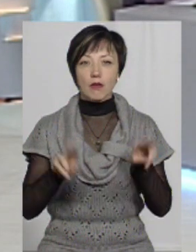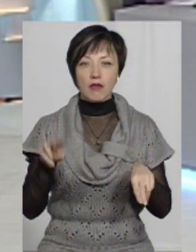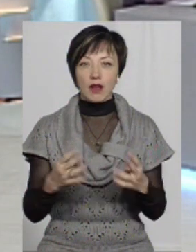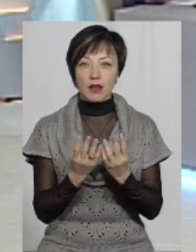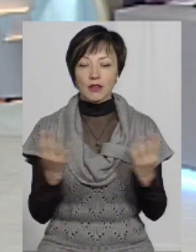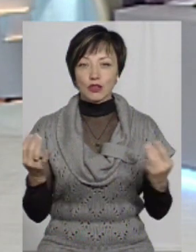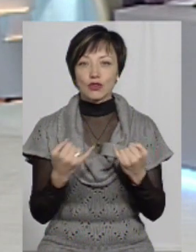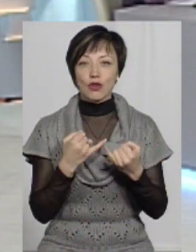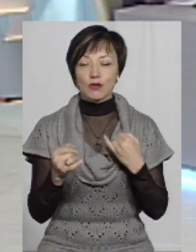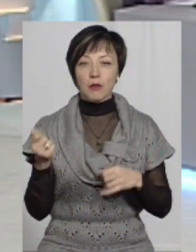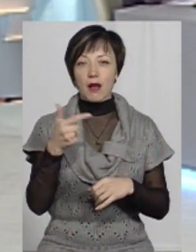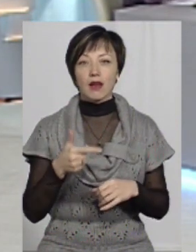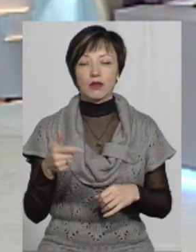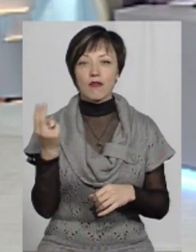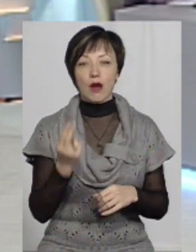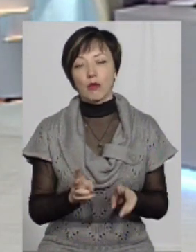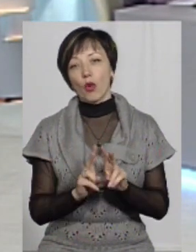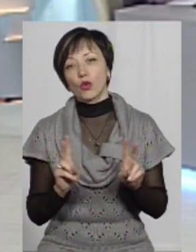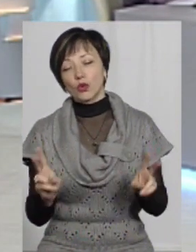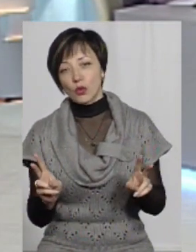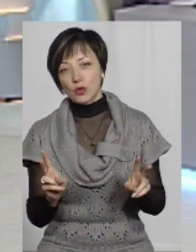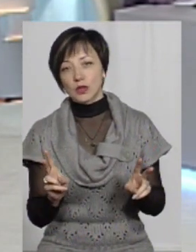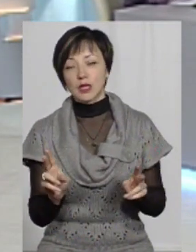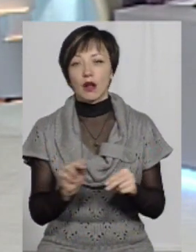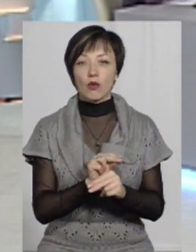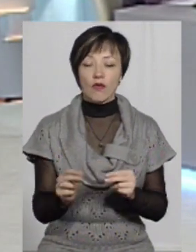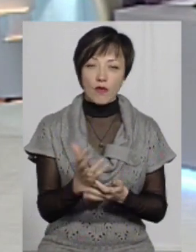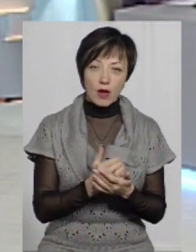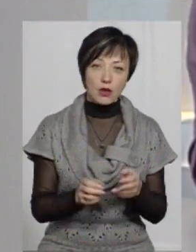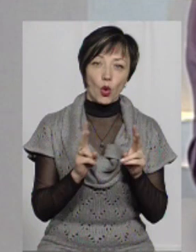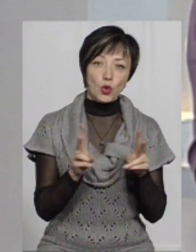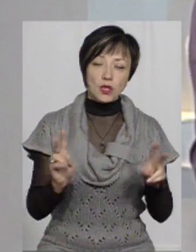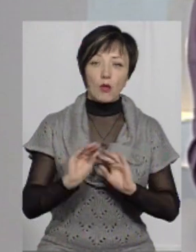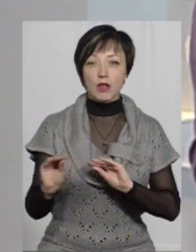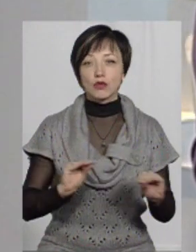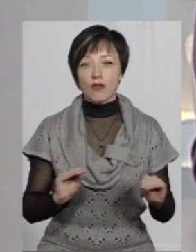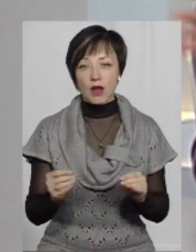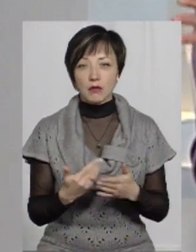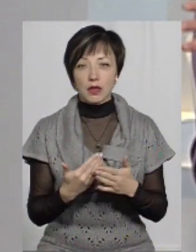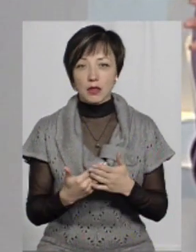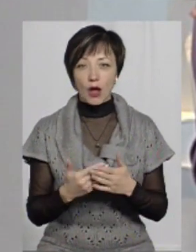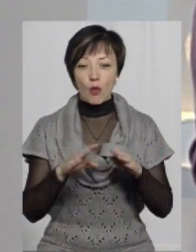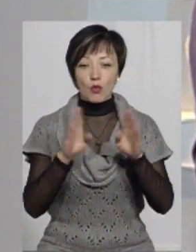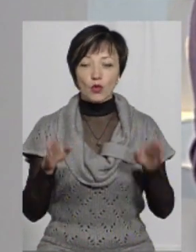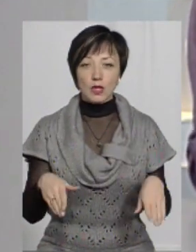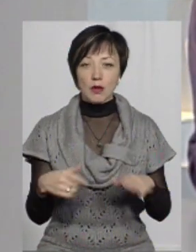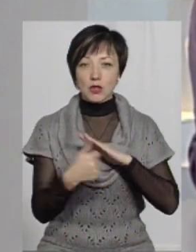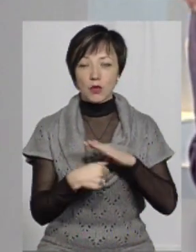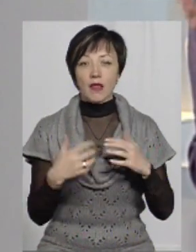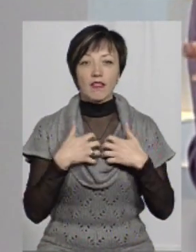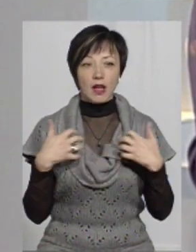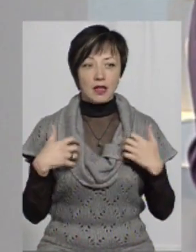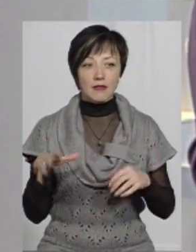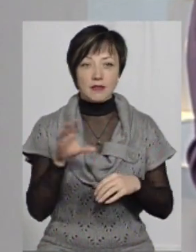парканів жовто-блакитною фарбою. Хтось може збирати там на лікування, хтось на облаштування, наприклад, будки для бездомних тварин. Все